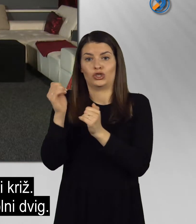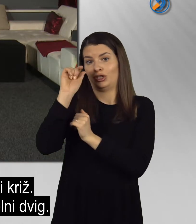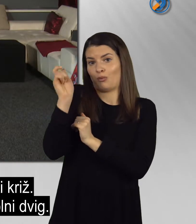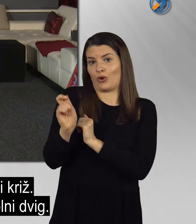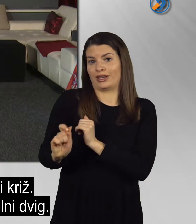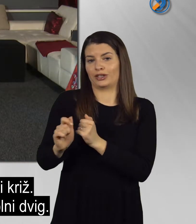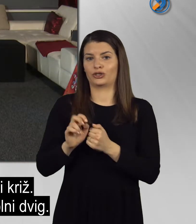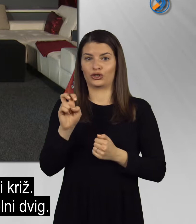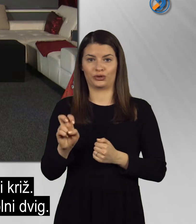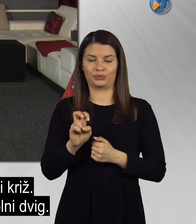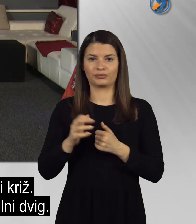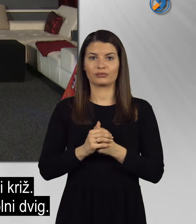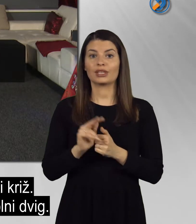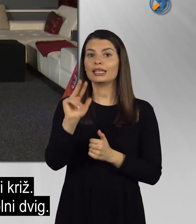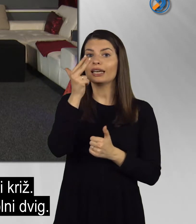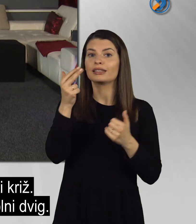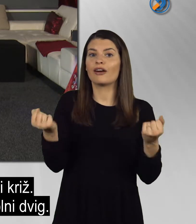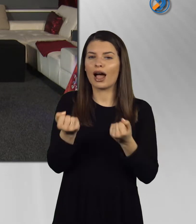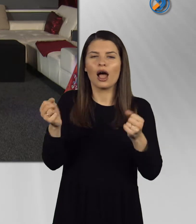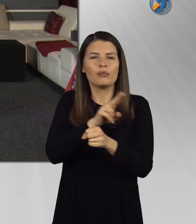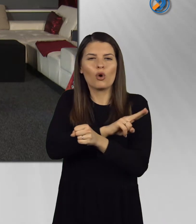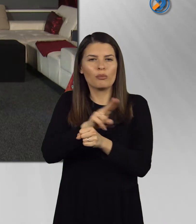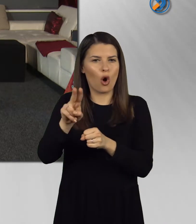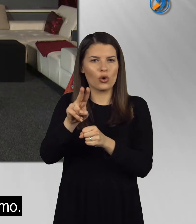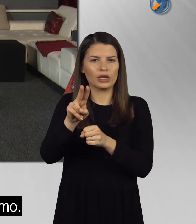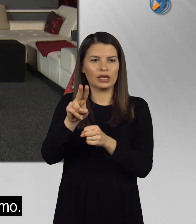vaja je popolni dvig.